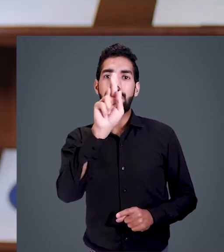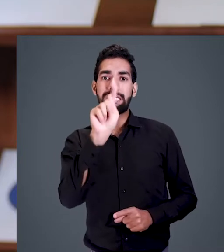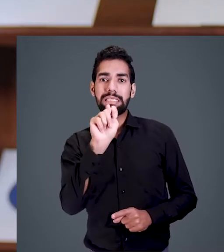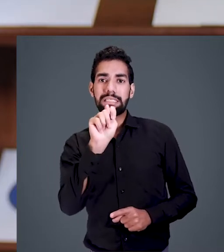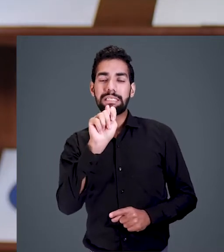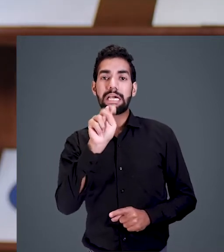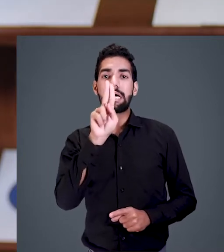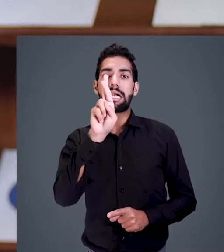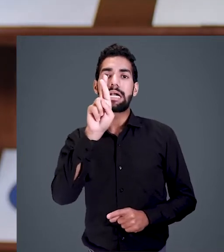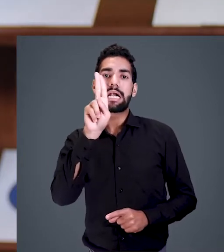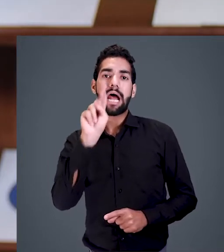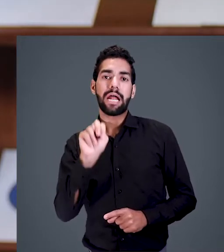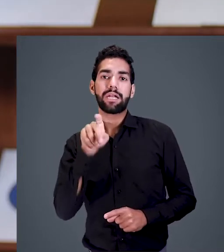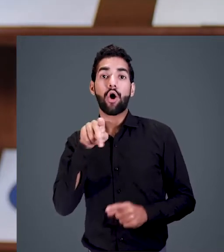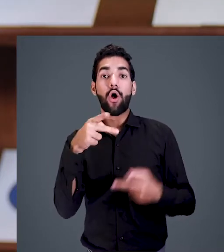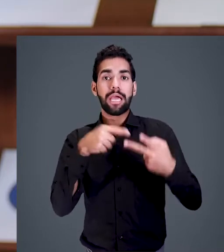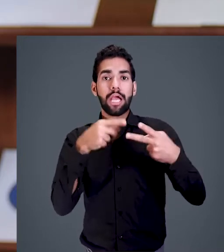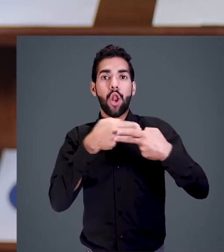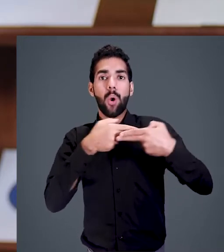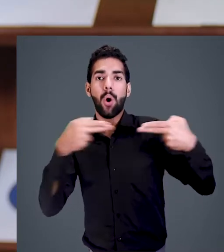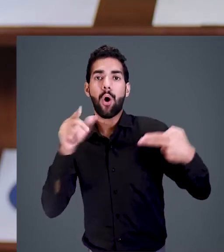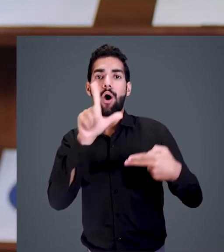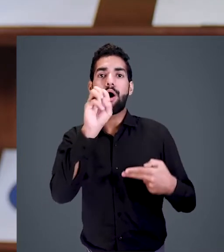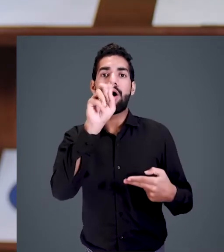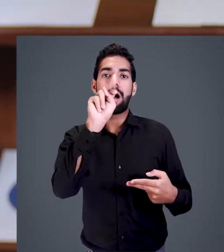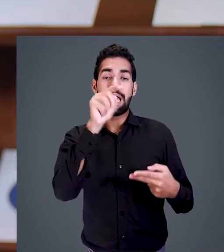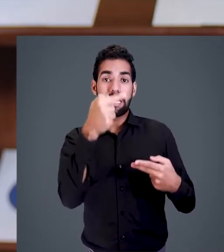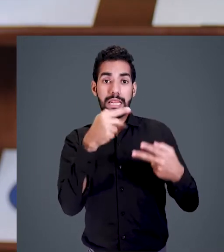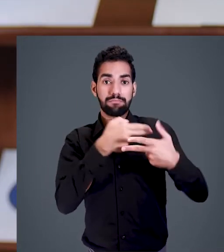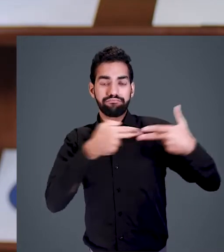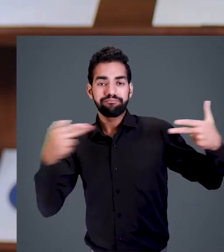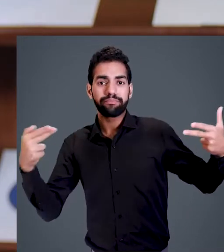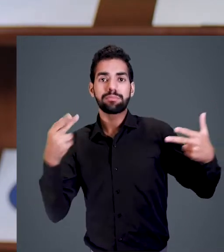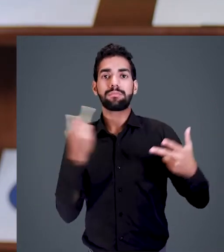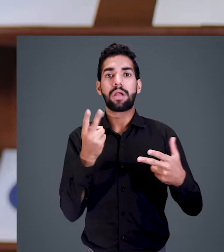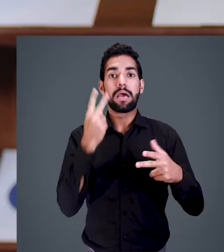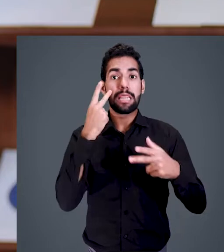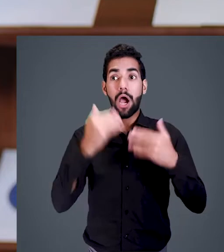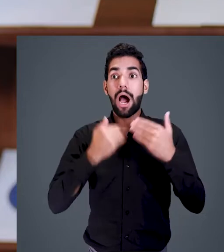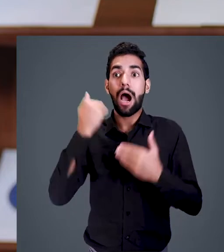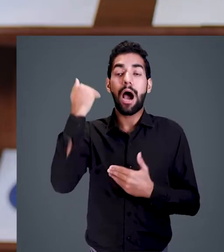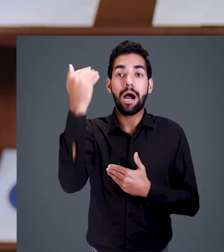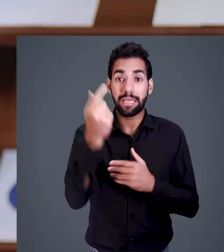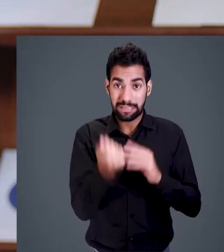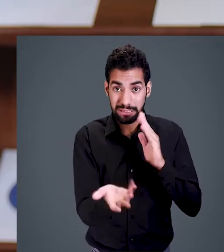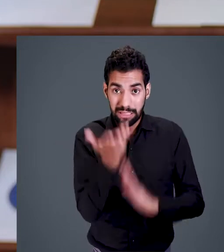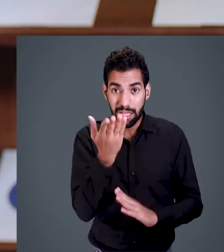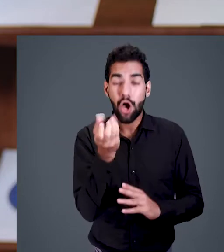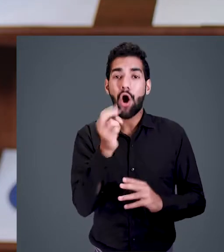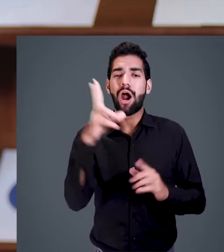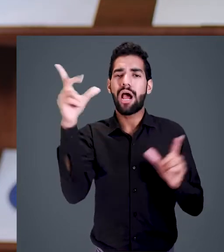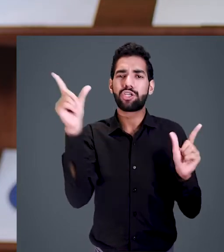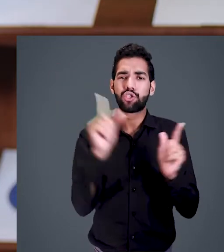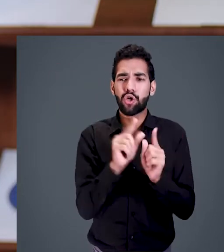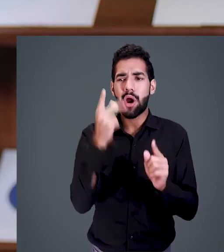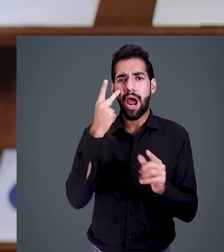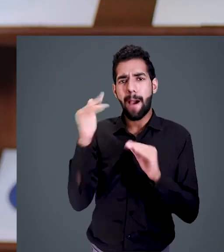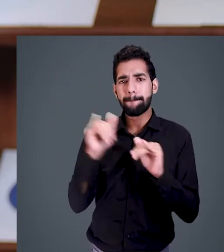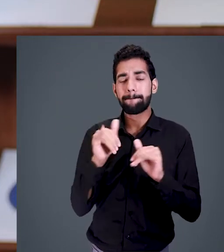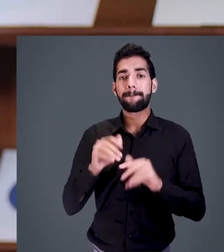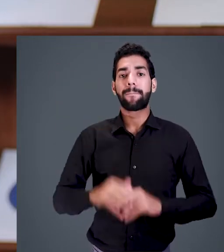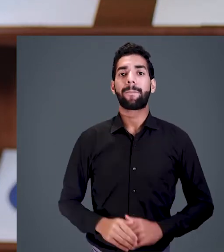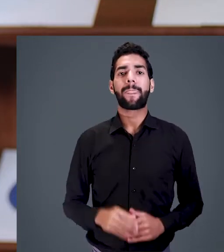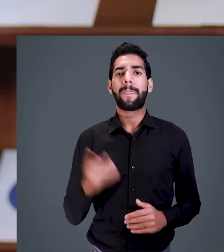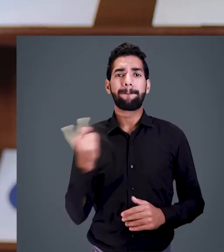कम मुद्दत में, और एक आपका होता है लॉन्ग रन कि जी लंबे अरसे में इन्फ्लेशन का क्या इम्पैक्ट होगा। और सबसे पहले